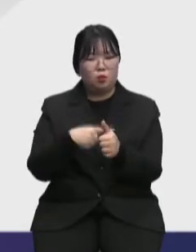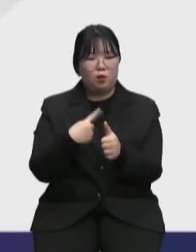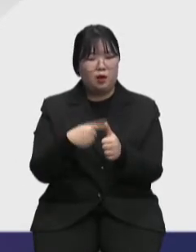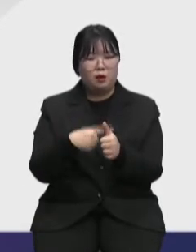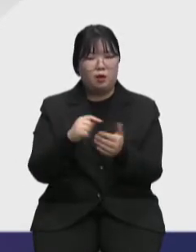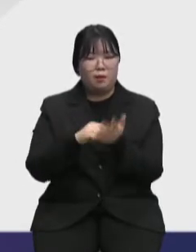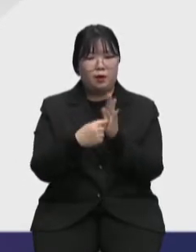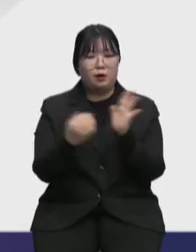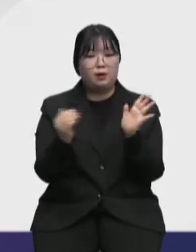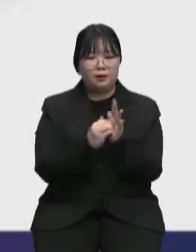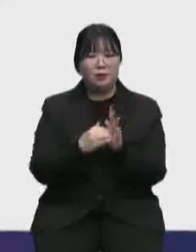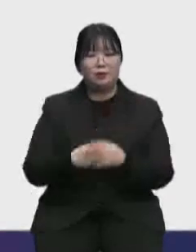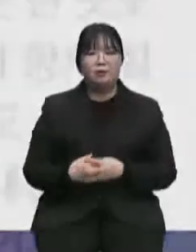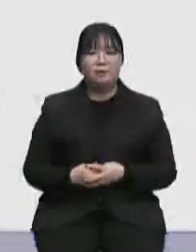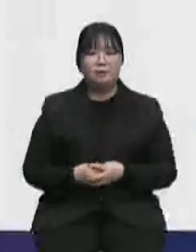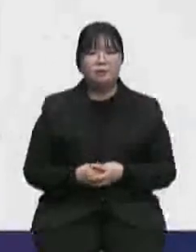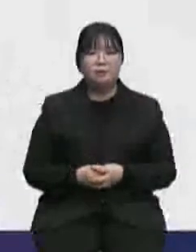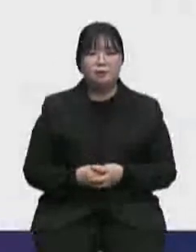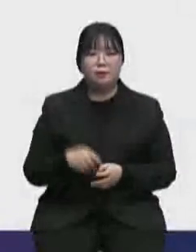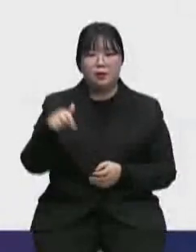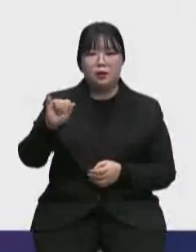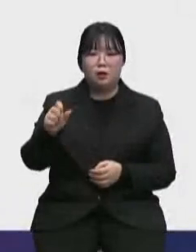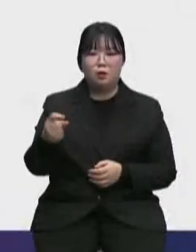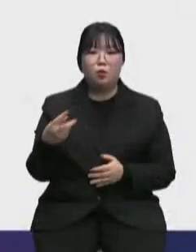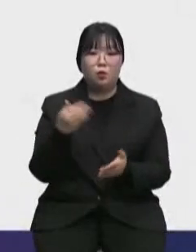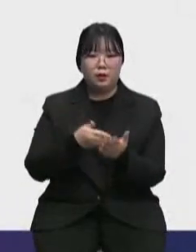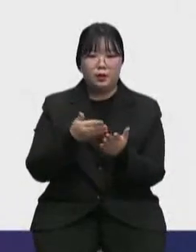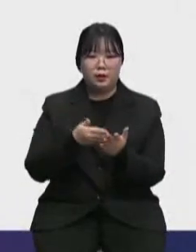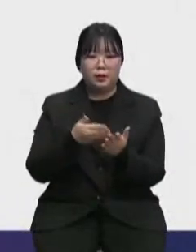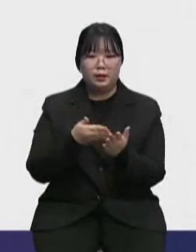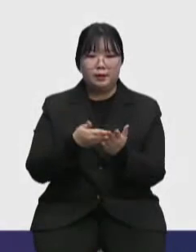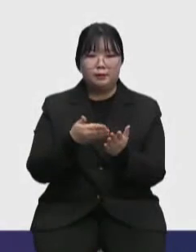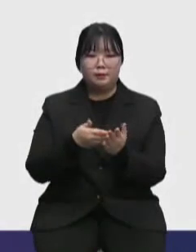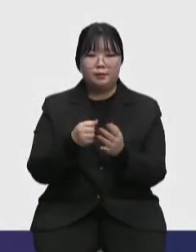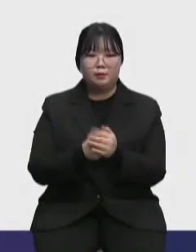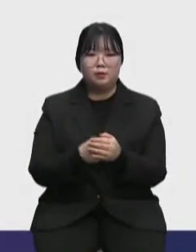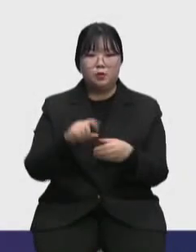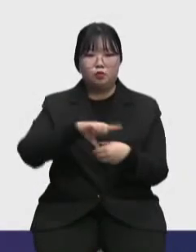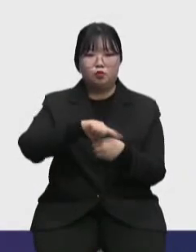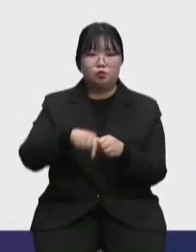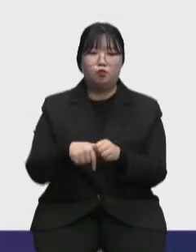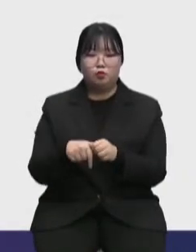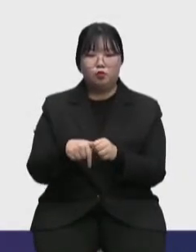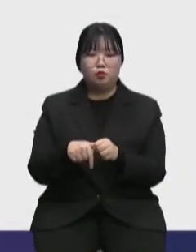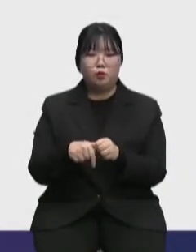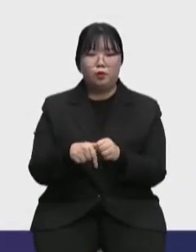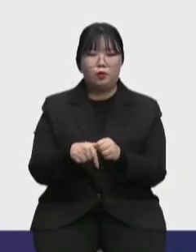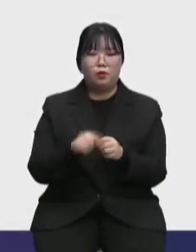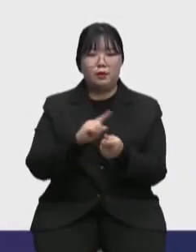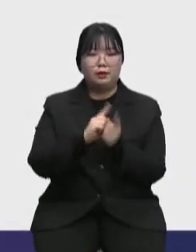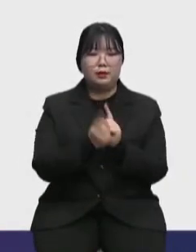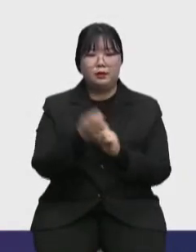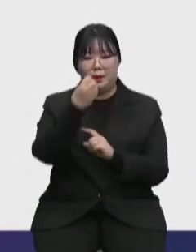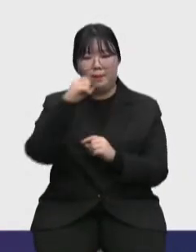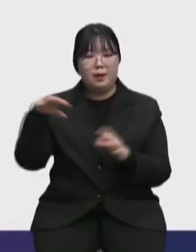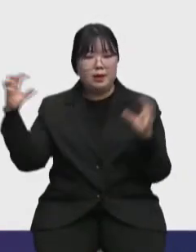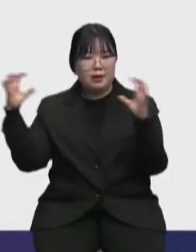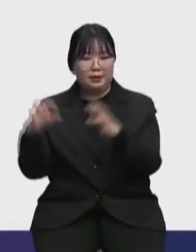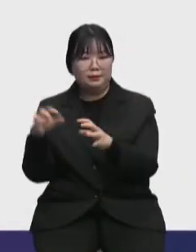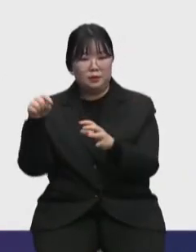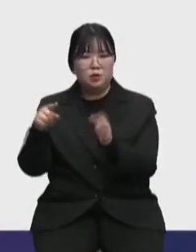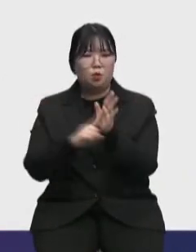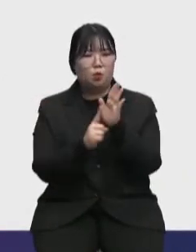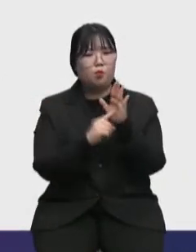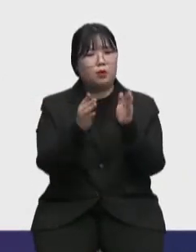소식도 자세히 알아봅니다. 그럼 기호일보 기사 자세히 살펴봅니다. 수도권 대체매립지 공모가 시작된 지 한 달이